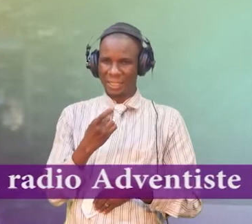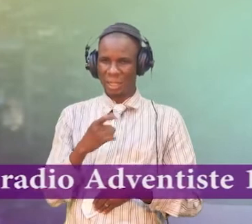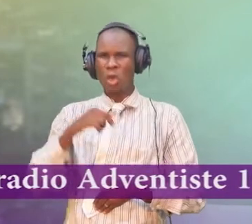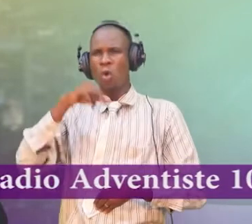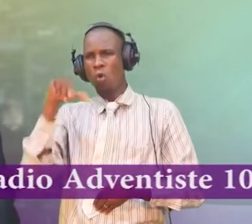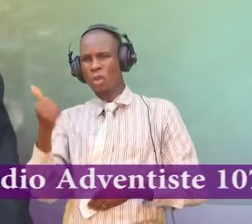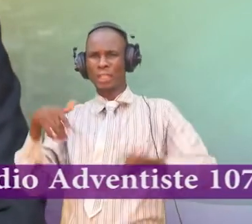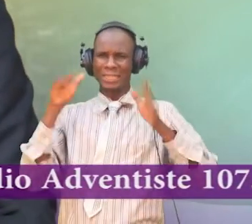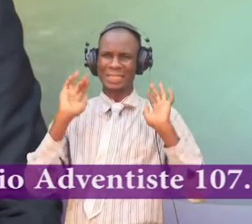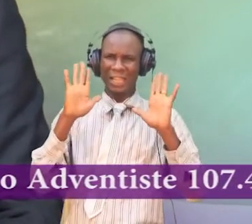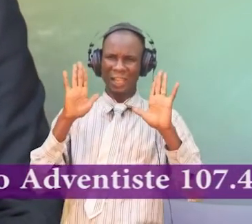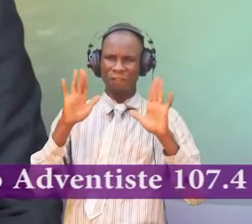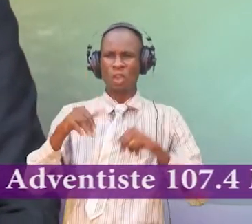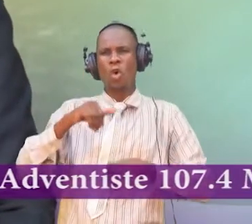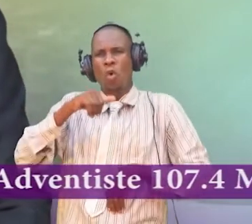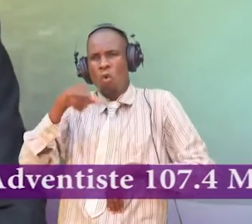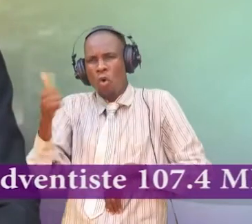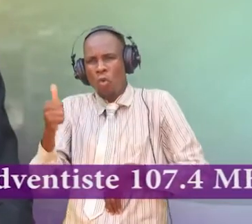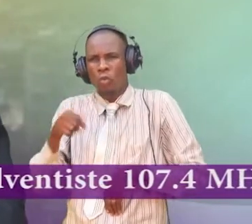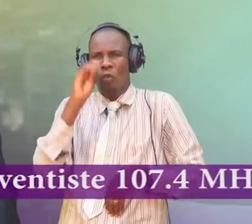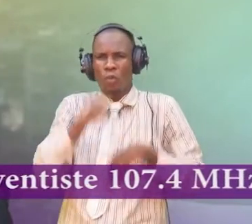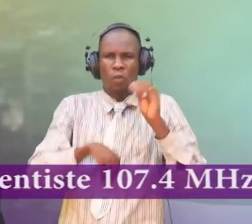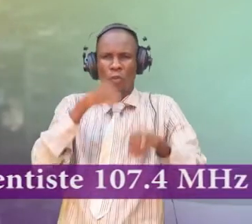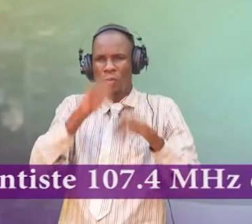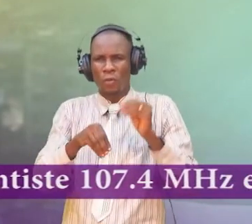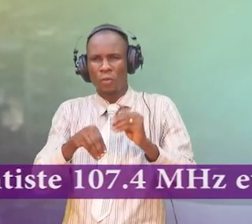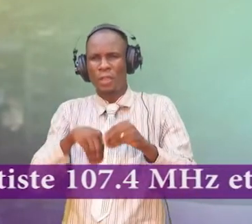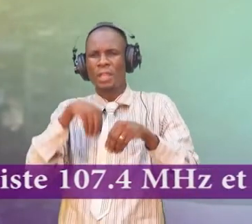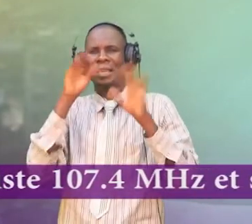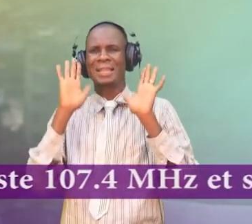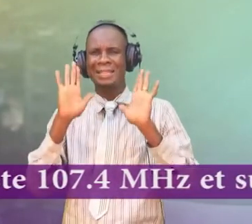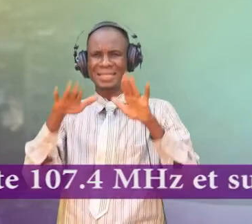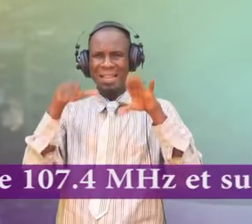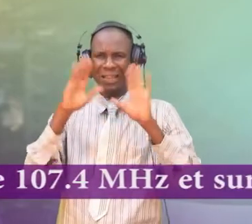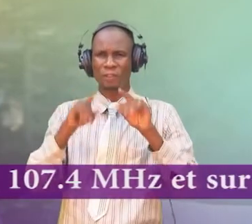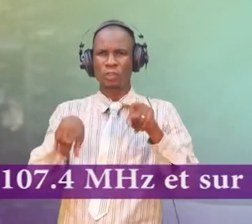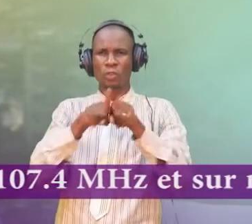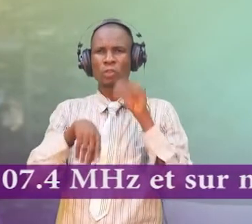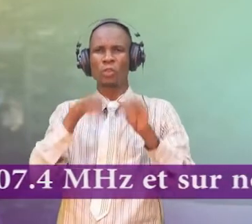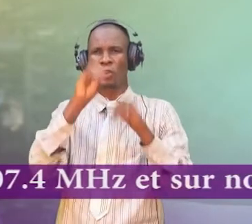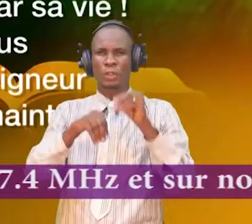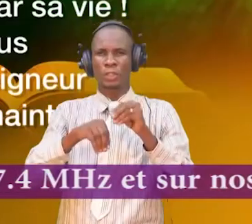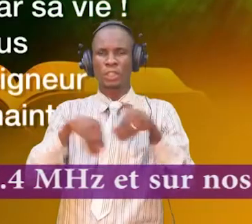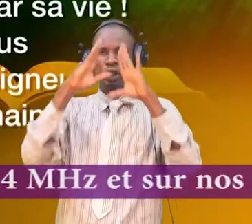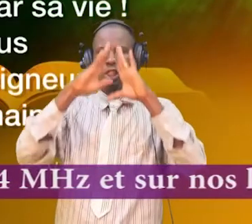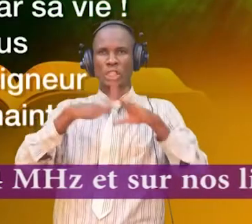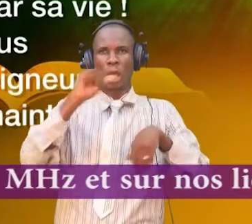Totanga mayentoma Paul azali koloba na baloma mokapwa mitano eteni ya zomi na moko. Alobi, jambi